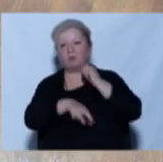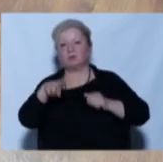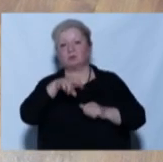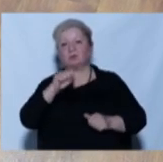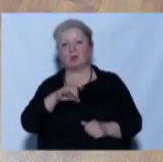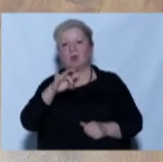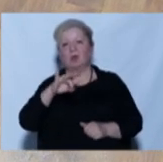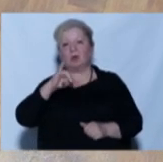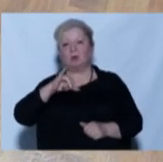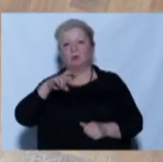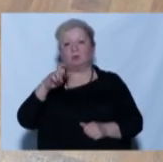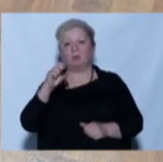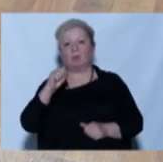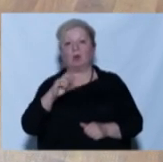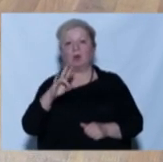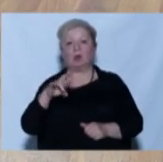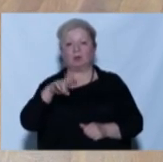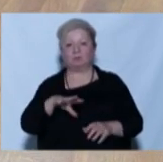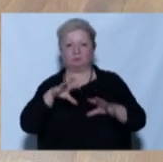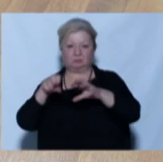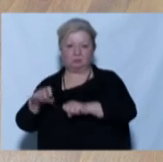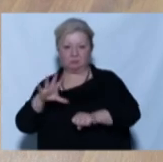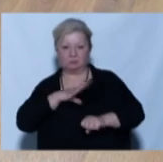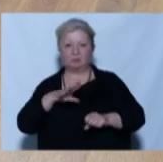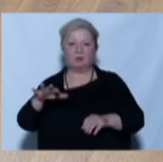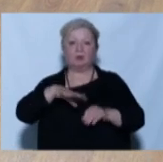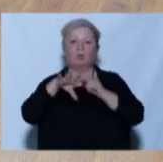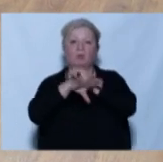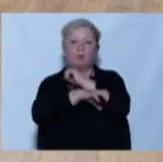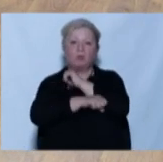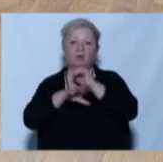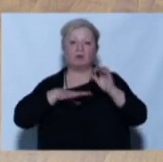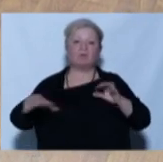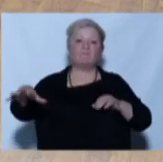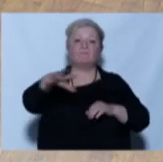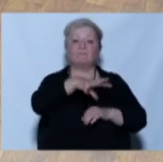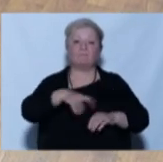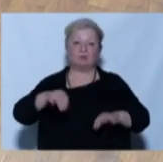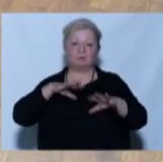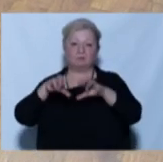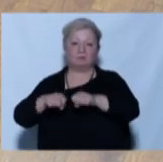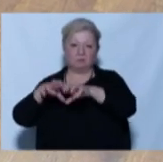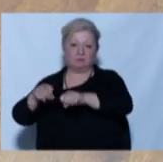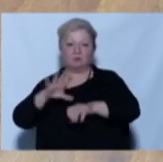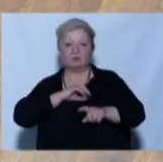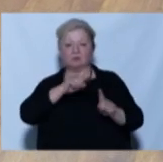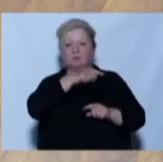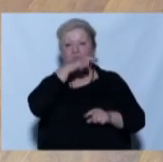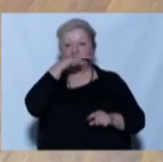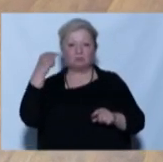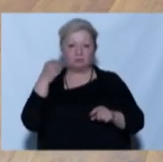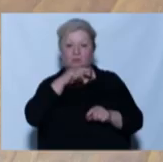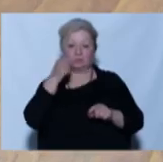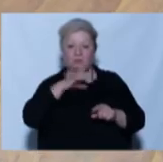1813 წლისათვის გიულისტინატანის ზავმა ყველა დაპყრობილი ტერიტორიის რუსეთის მფლობელობაში